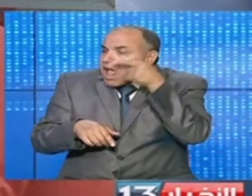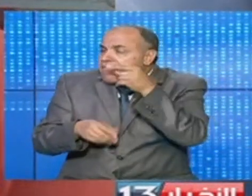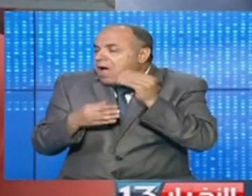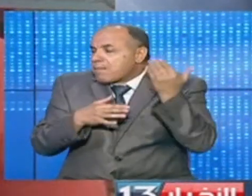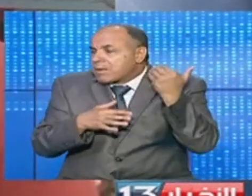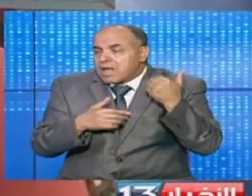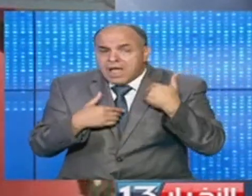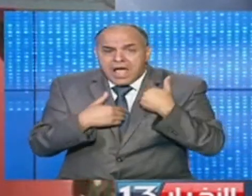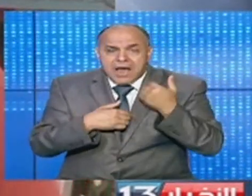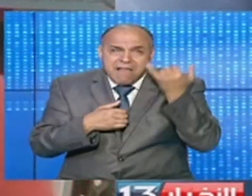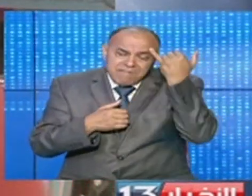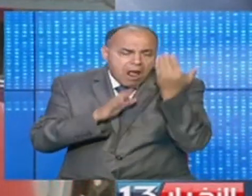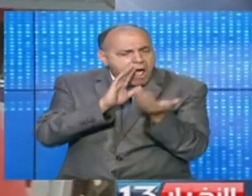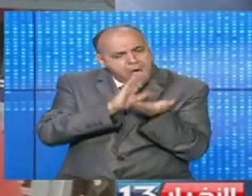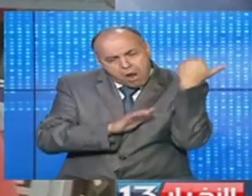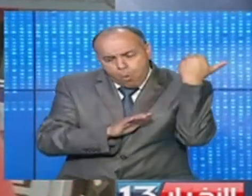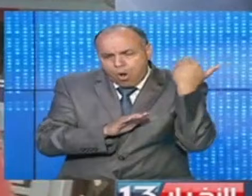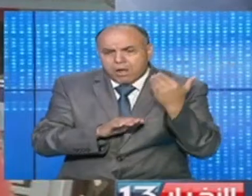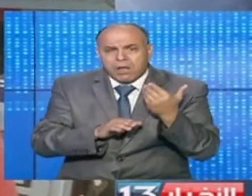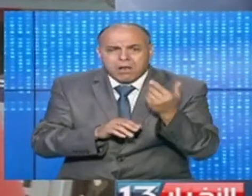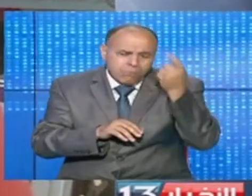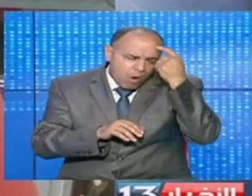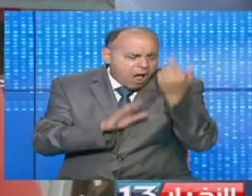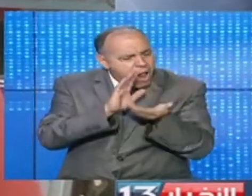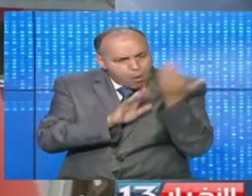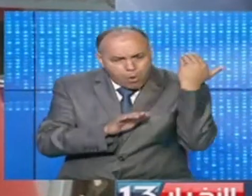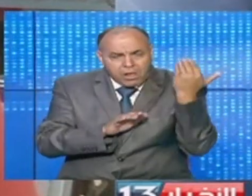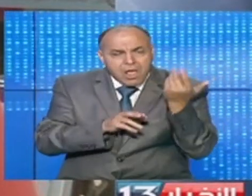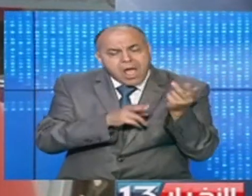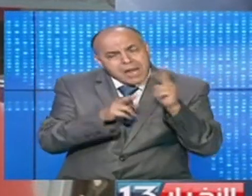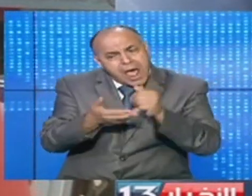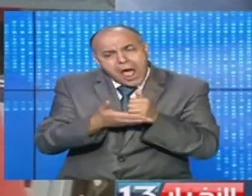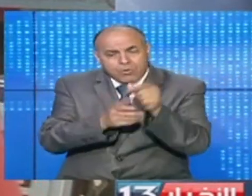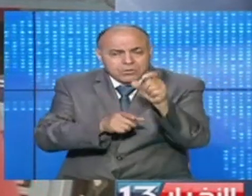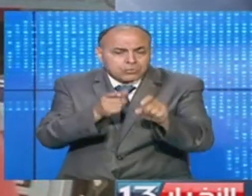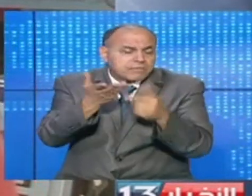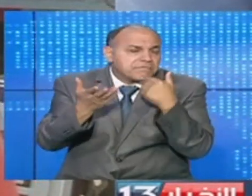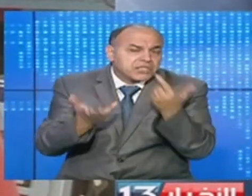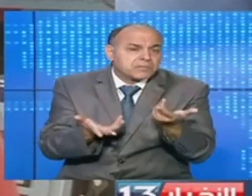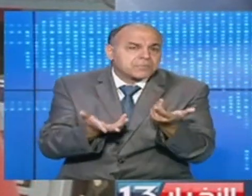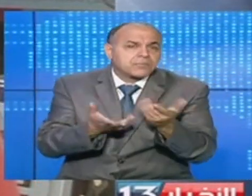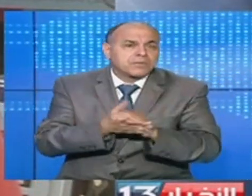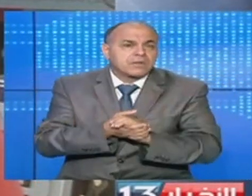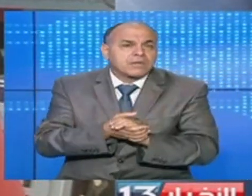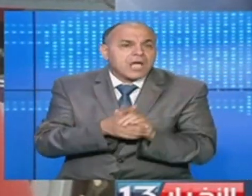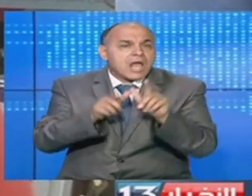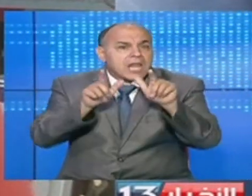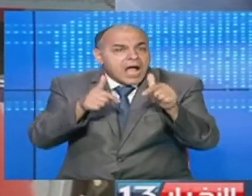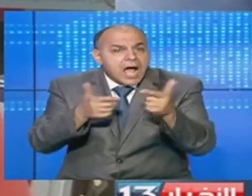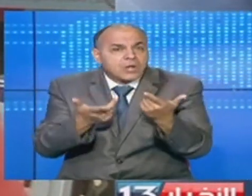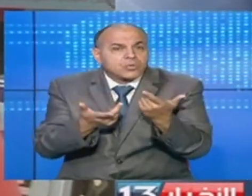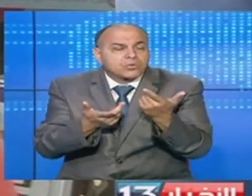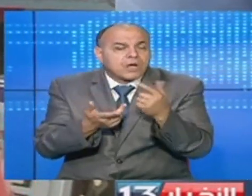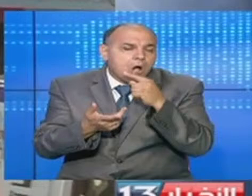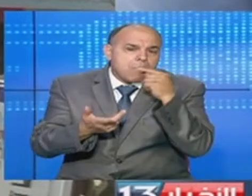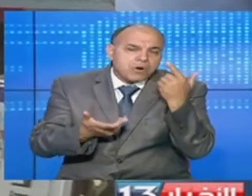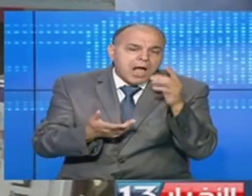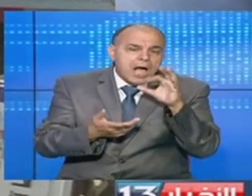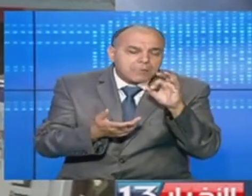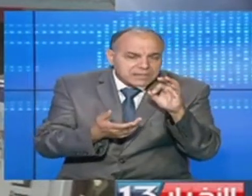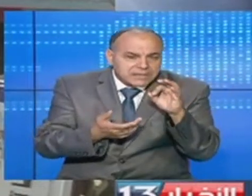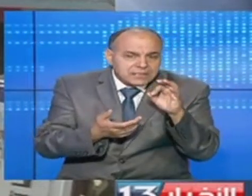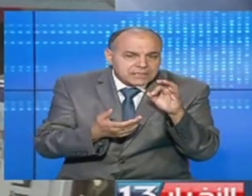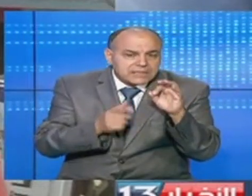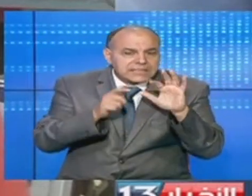حبينا ناحيه الفكره ديه من مخبر شعبيه حبينا اللي عندهم من فئه عمريه من خمسين